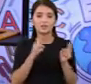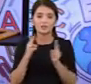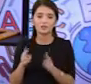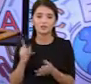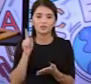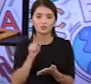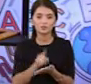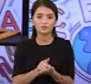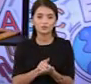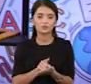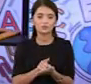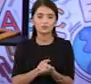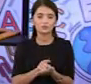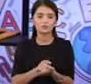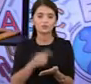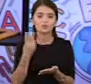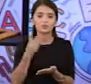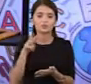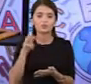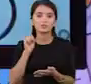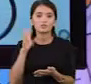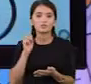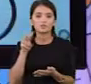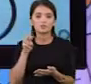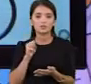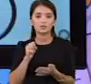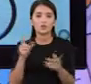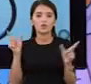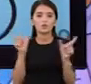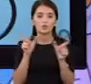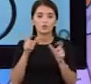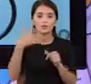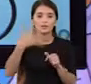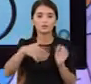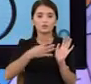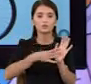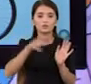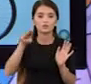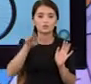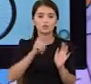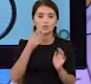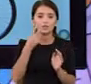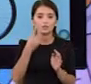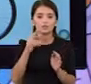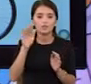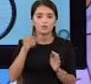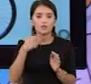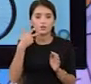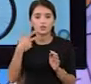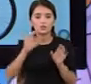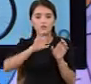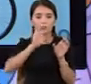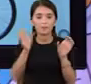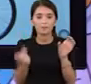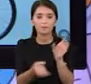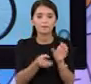Navbatdagi topshiriq. 2-chi masala. Do'konga 59 ta 2 va 3